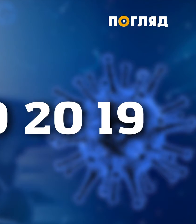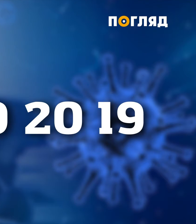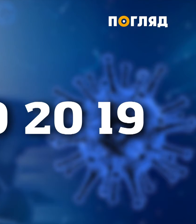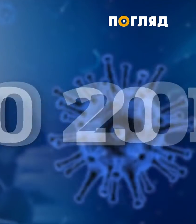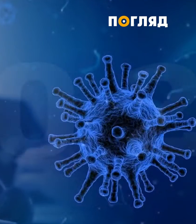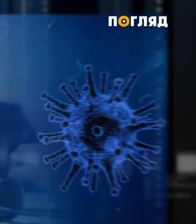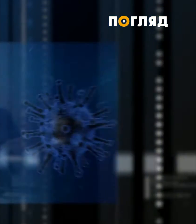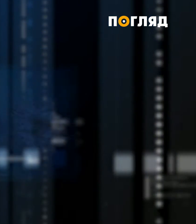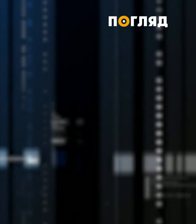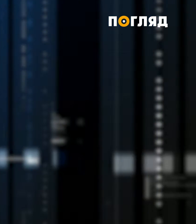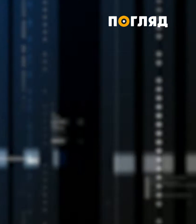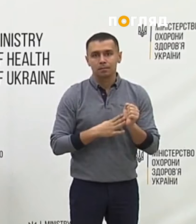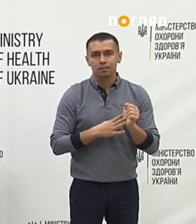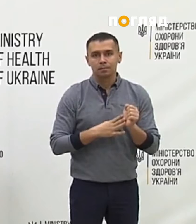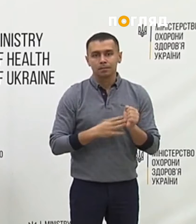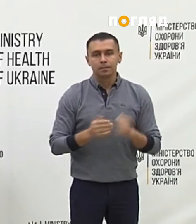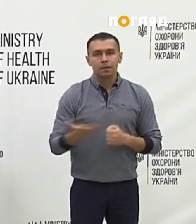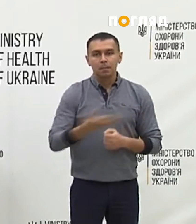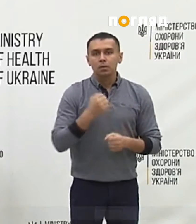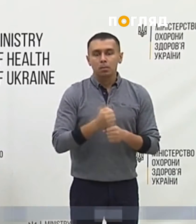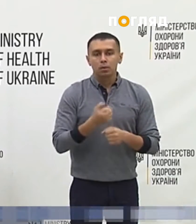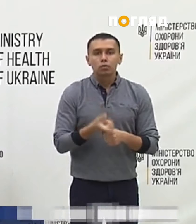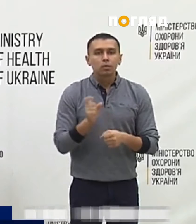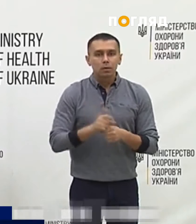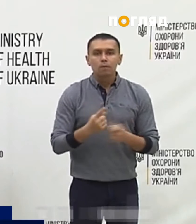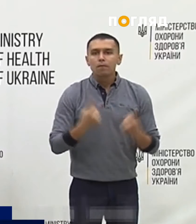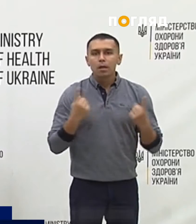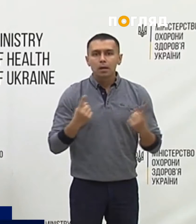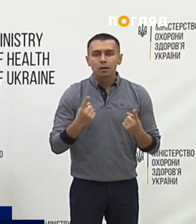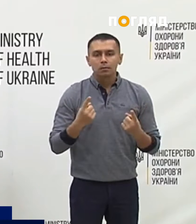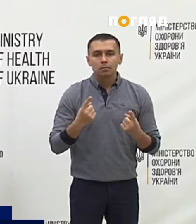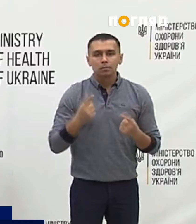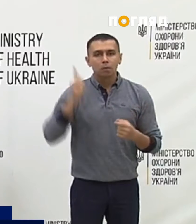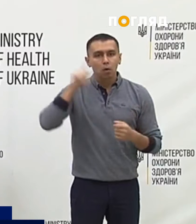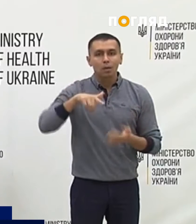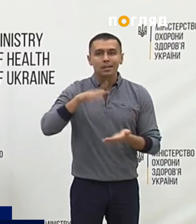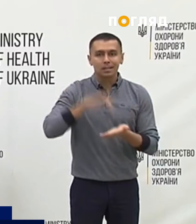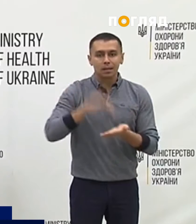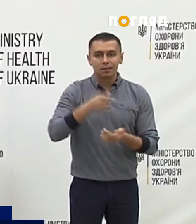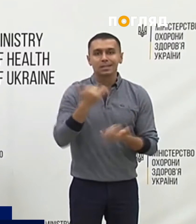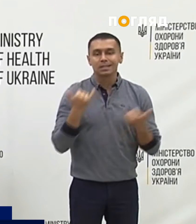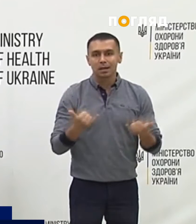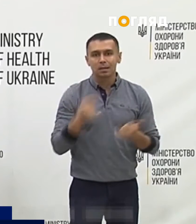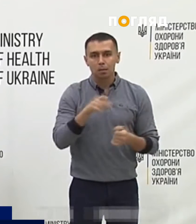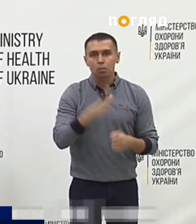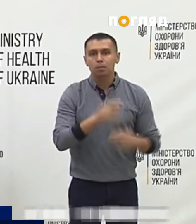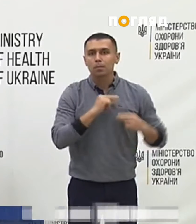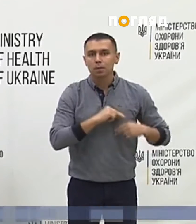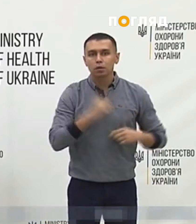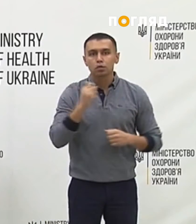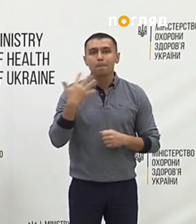відповідатимуть 150 операторів. Ми зробили достатньо великий кол-центр. Він зараз там буде